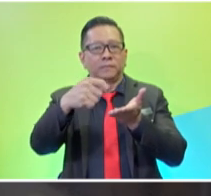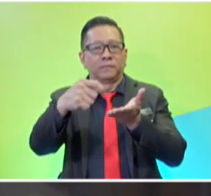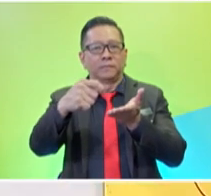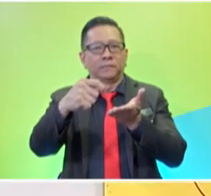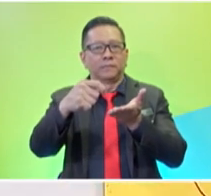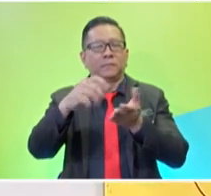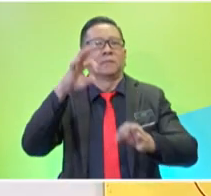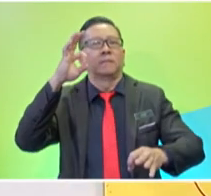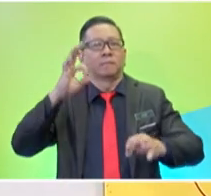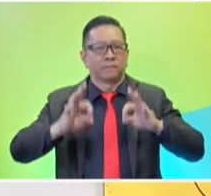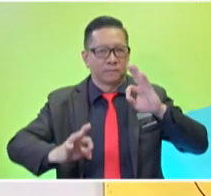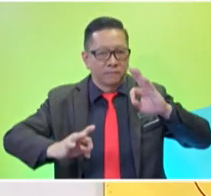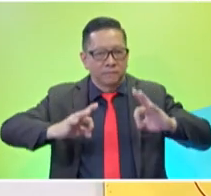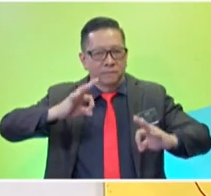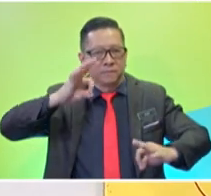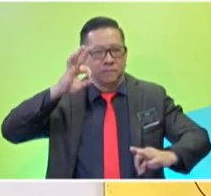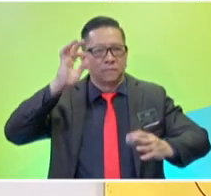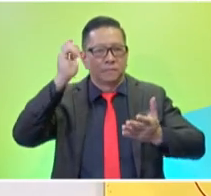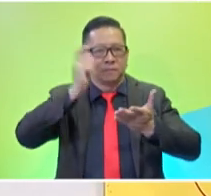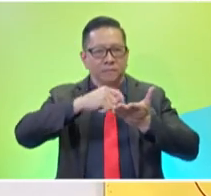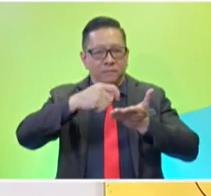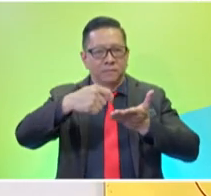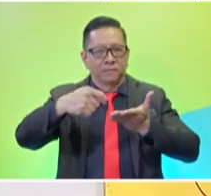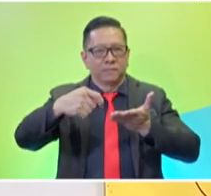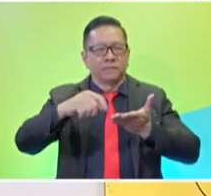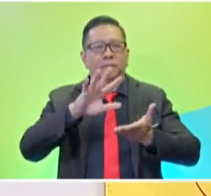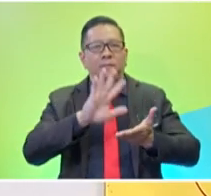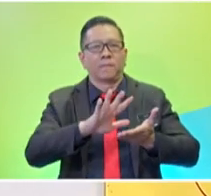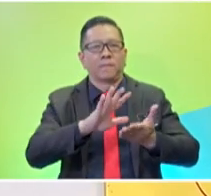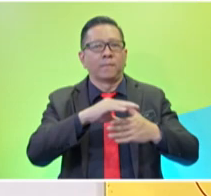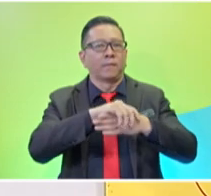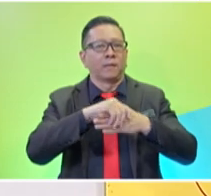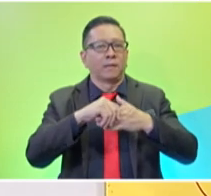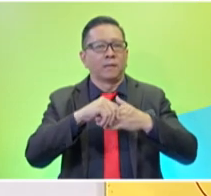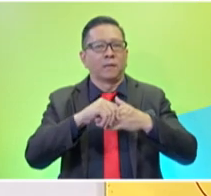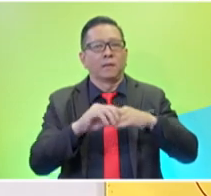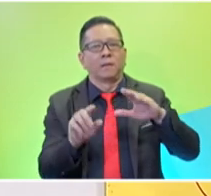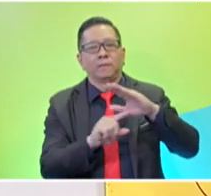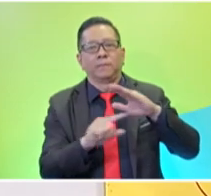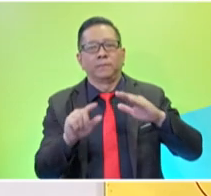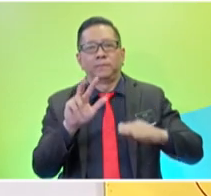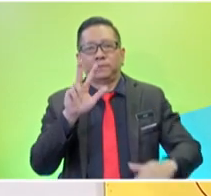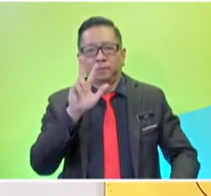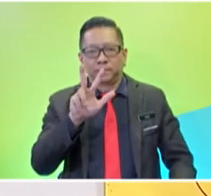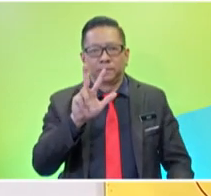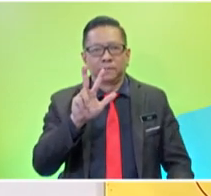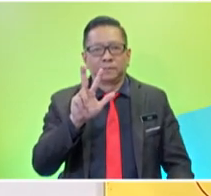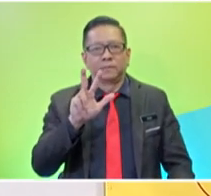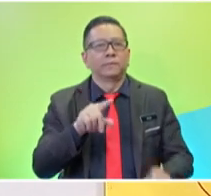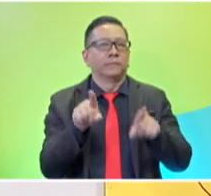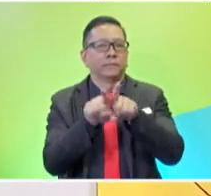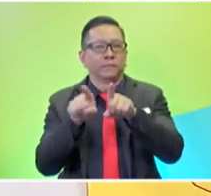sekiranya tulis macam ini ya 8 ee 5 ringgit dengan 3 biji keju juga